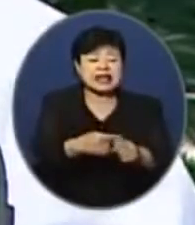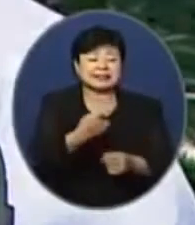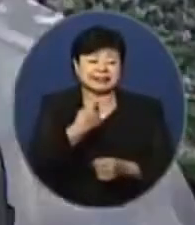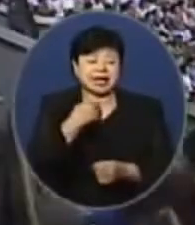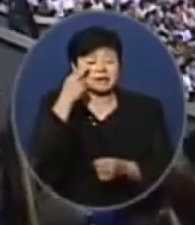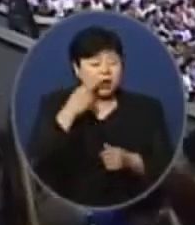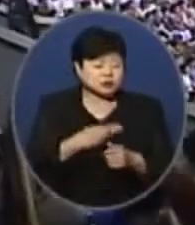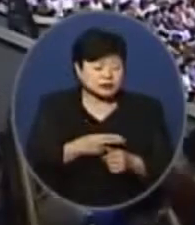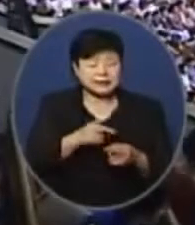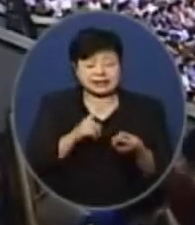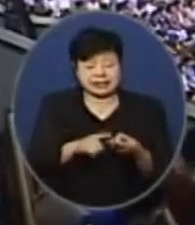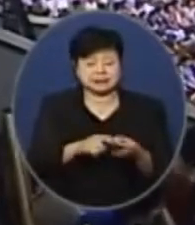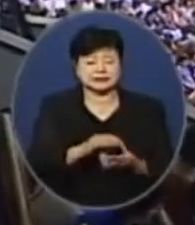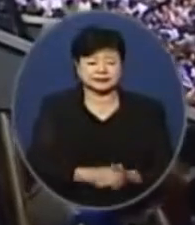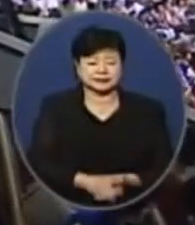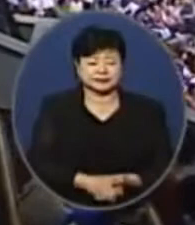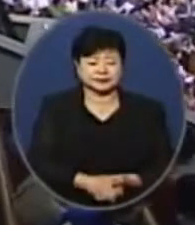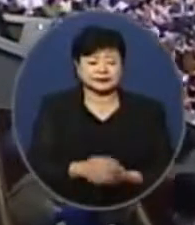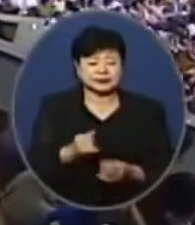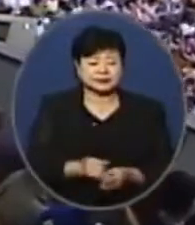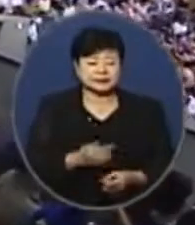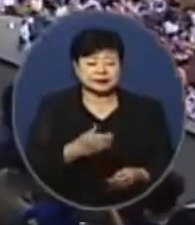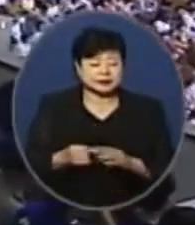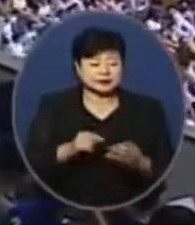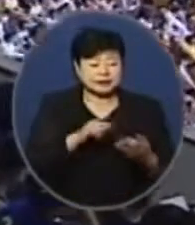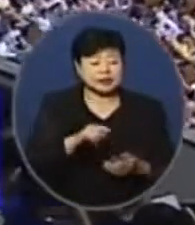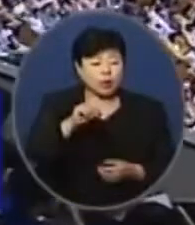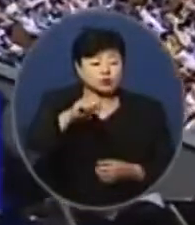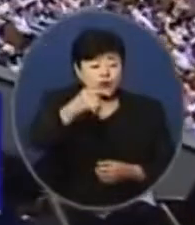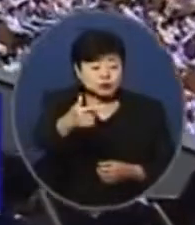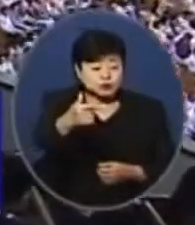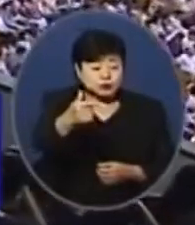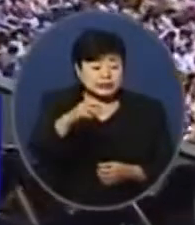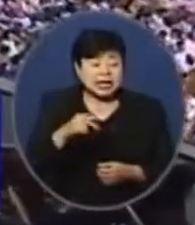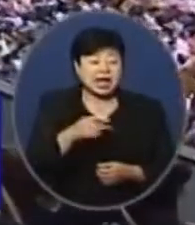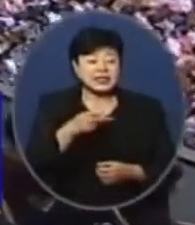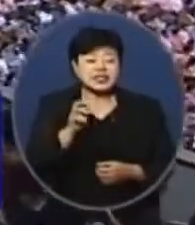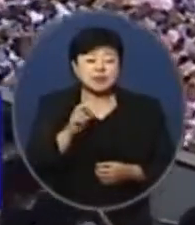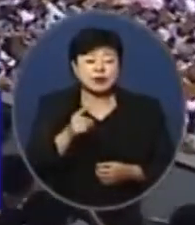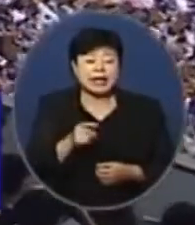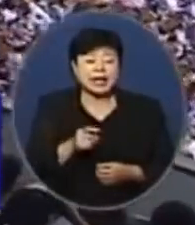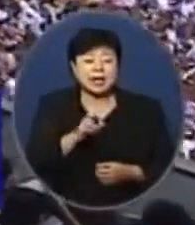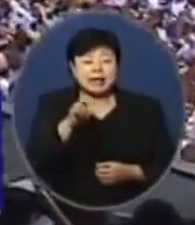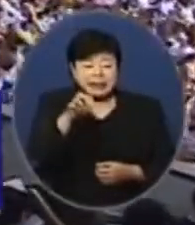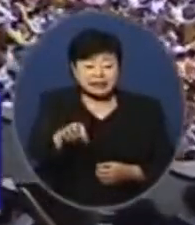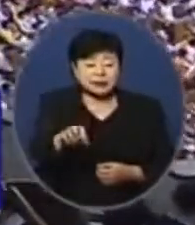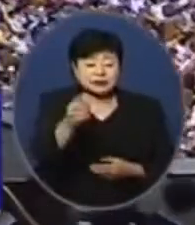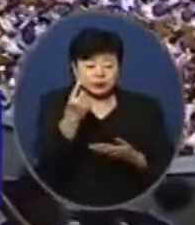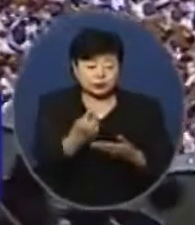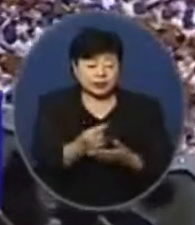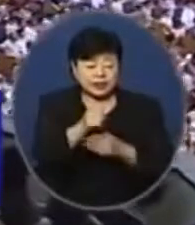대해서 함께 생각해 봅니다. 사도행전 18장 5절 6절에 실라와 디모데가 마게도냐로부터 내려오매